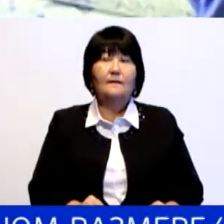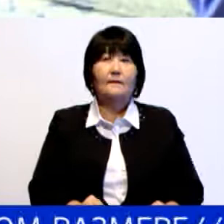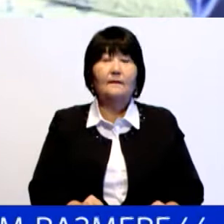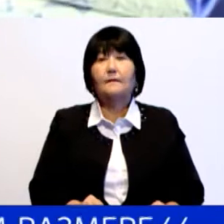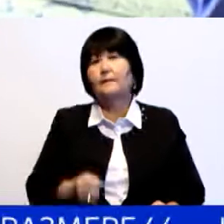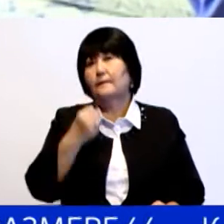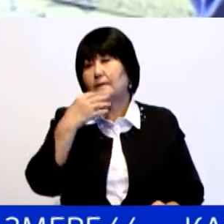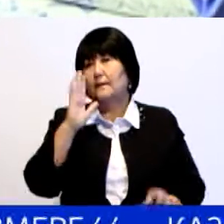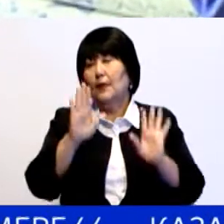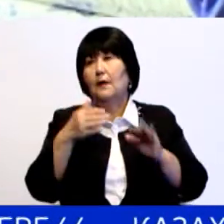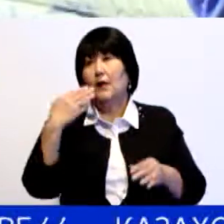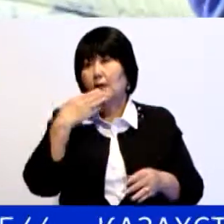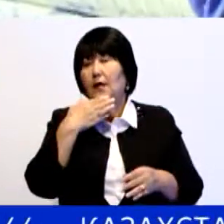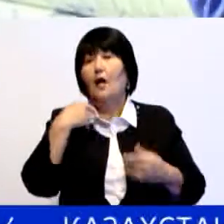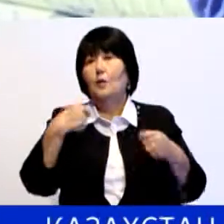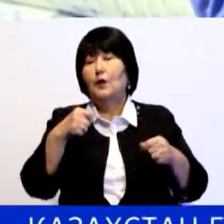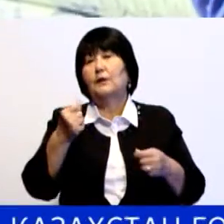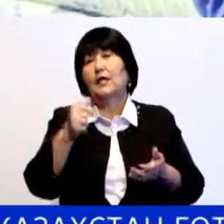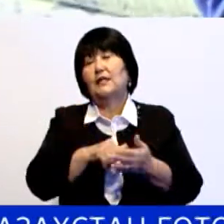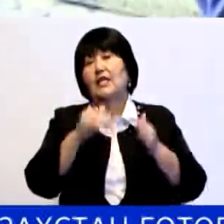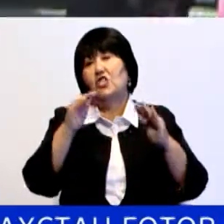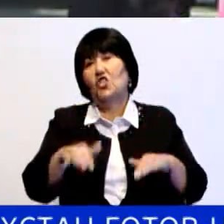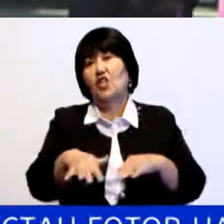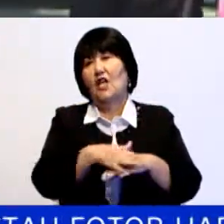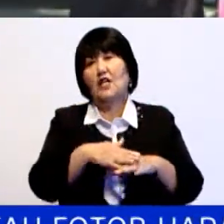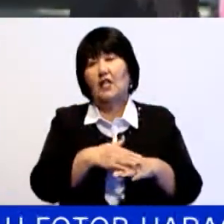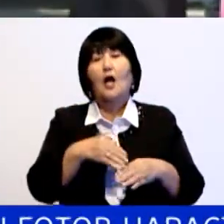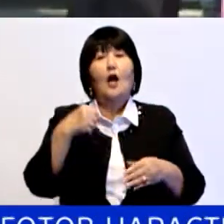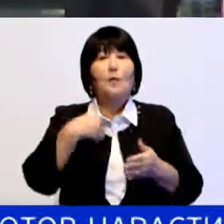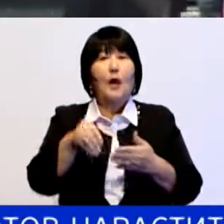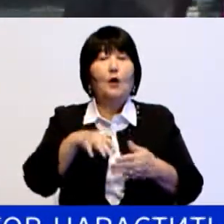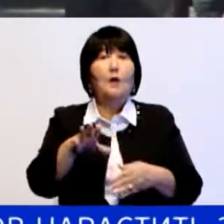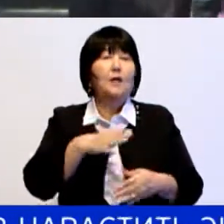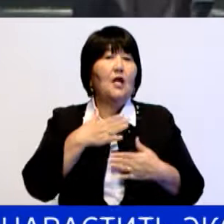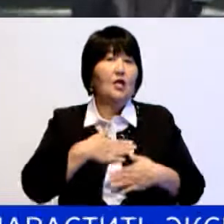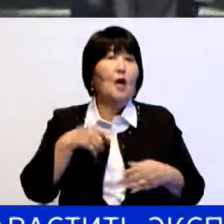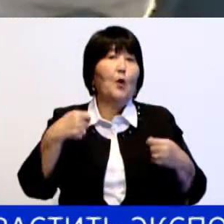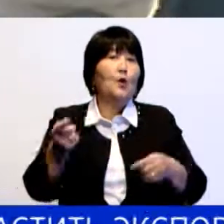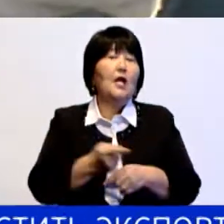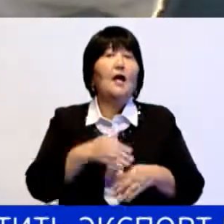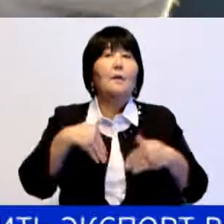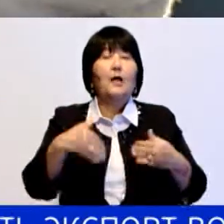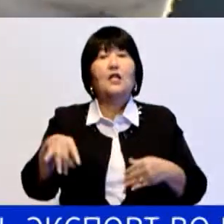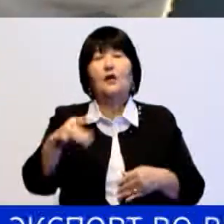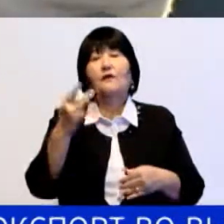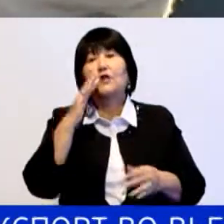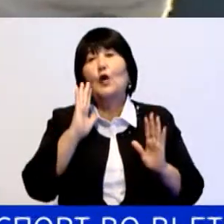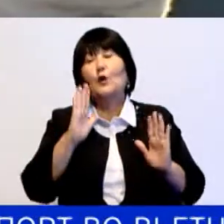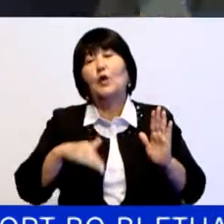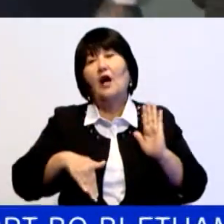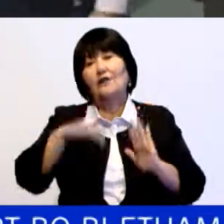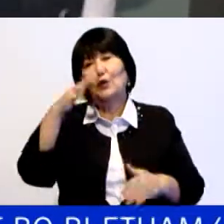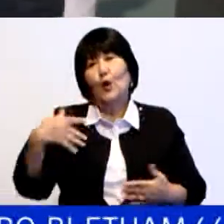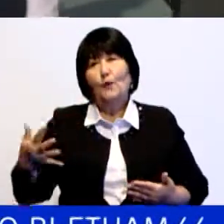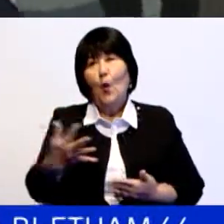хороший спрос на рис продаем по ценам ниже рыночных покупатели были довольно ярмаркой пожелали району всегда только высоких